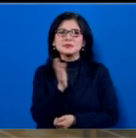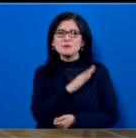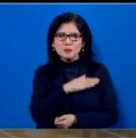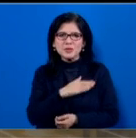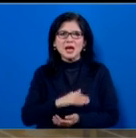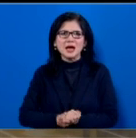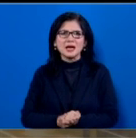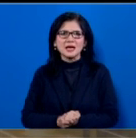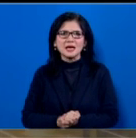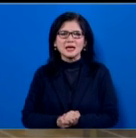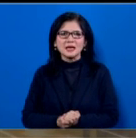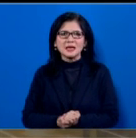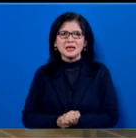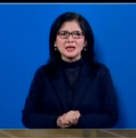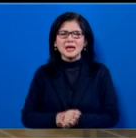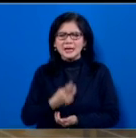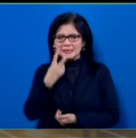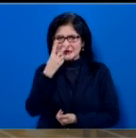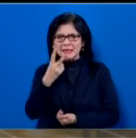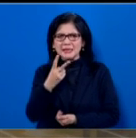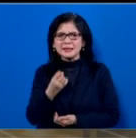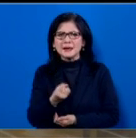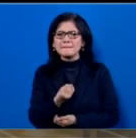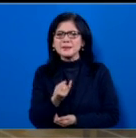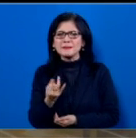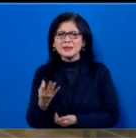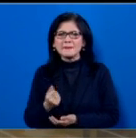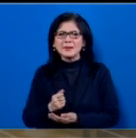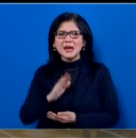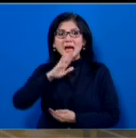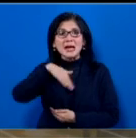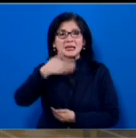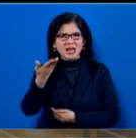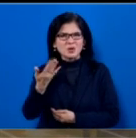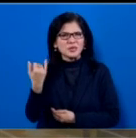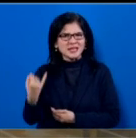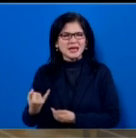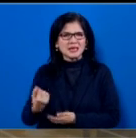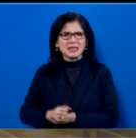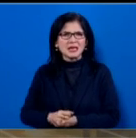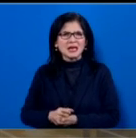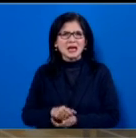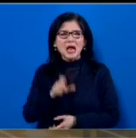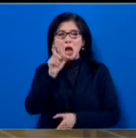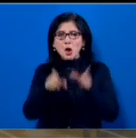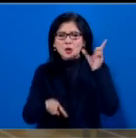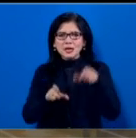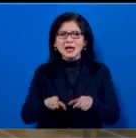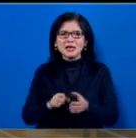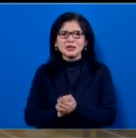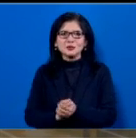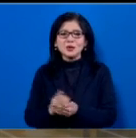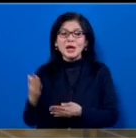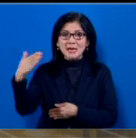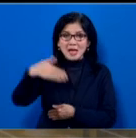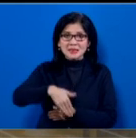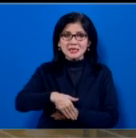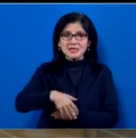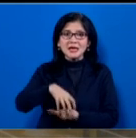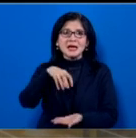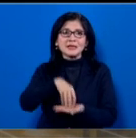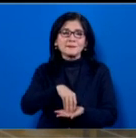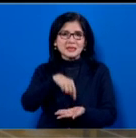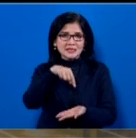Yang kita lihat beberapa tahun belakangan ini tuh ada fenomena orang suka ke TPS, kemudian mereka selfie